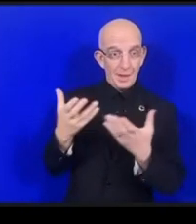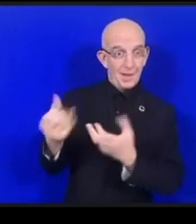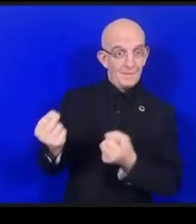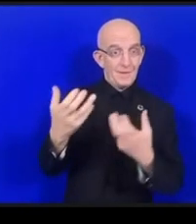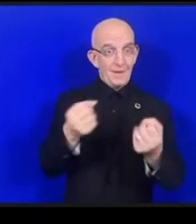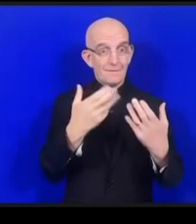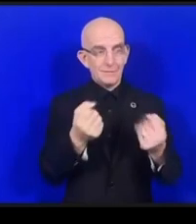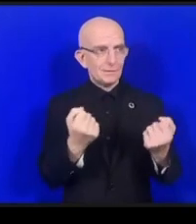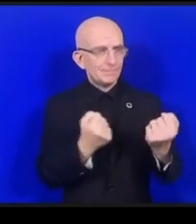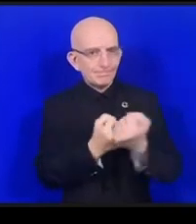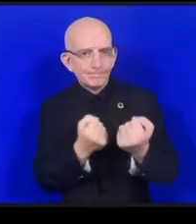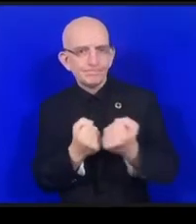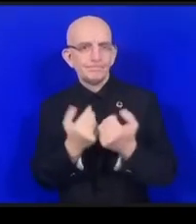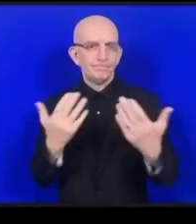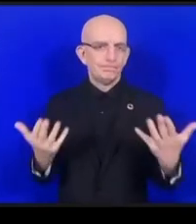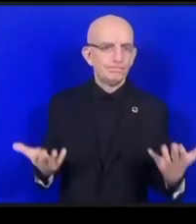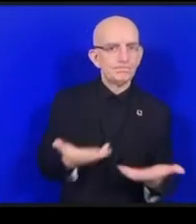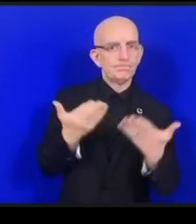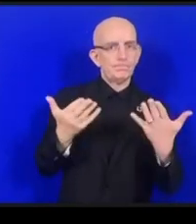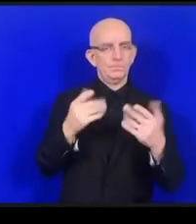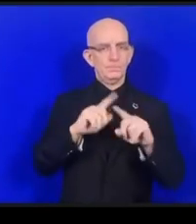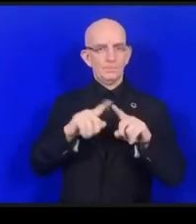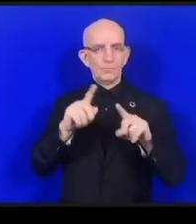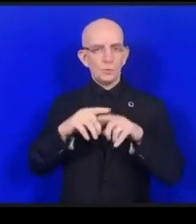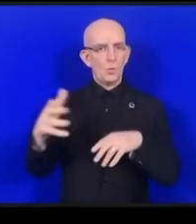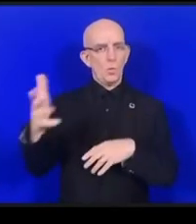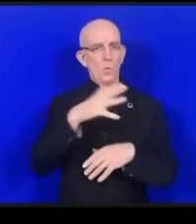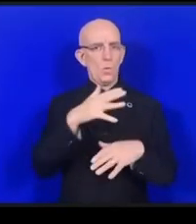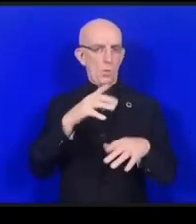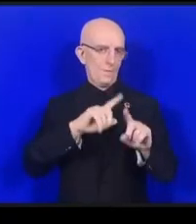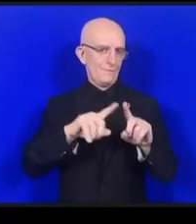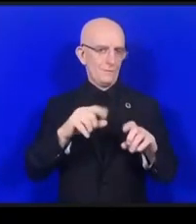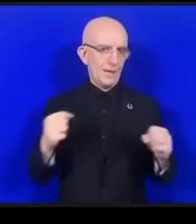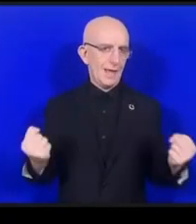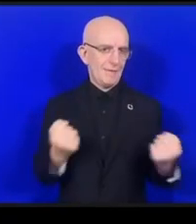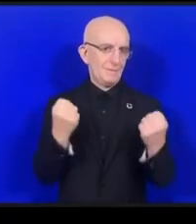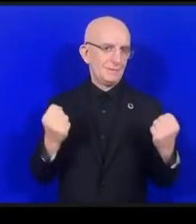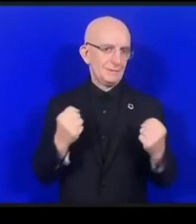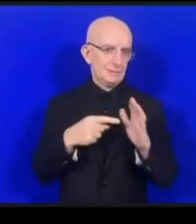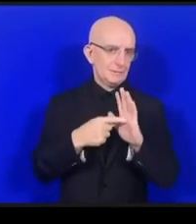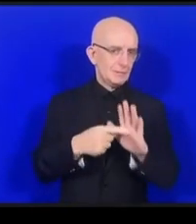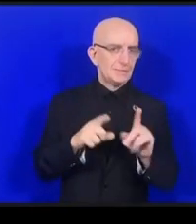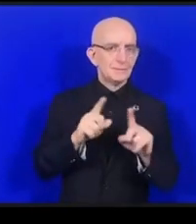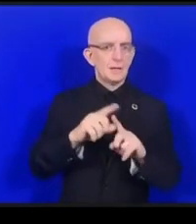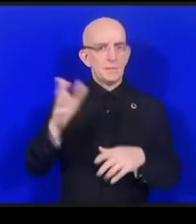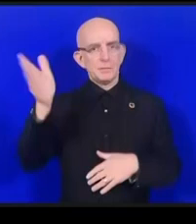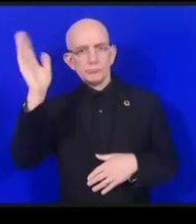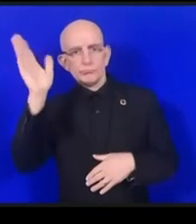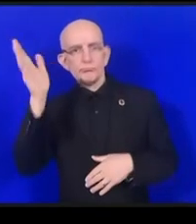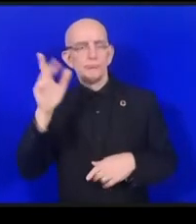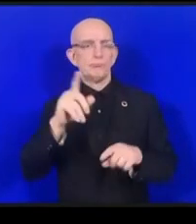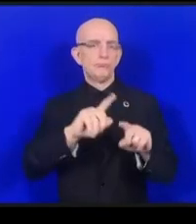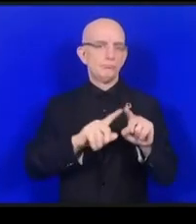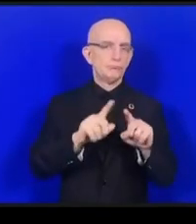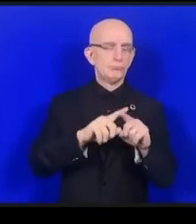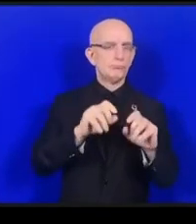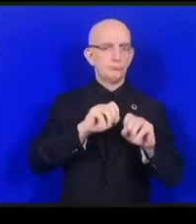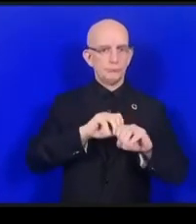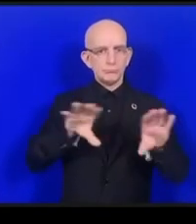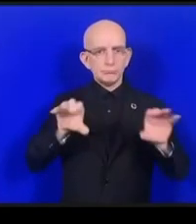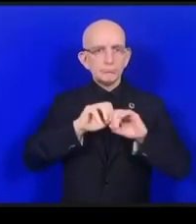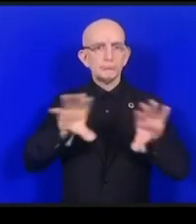молодые люди очень активно продвигают эти идеи и работают над такими вопросами